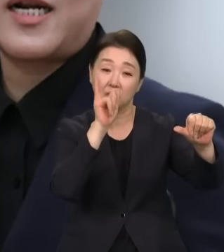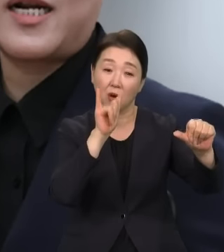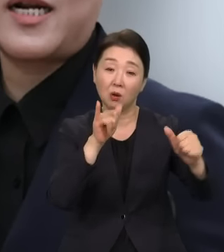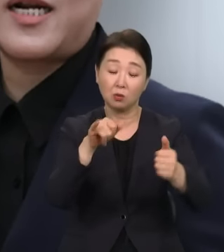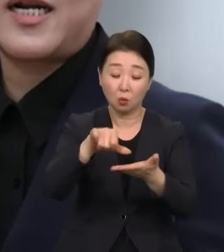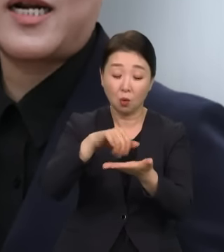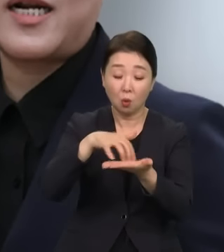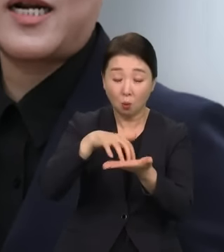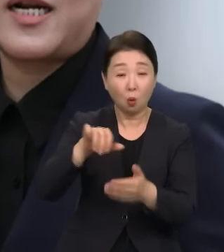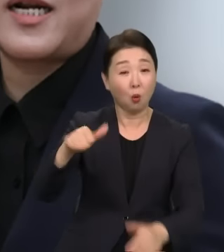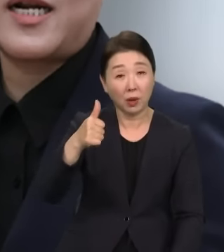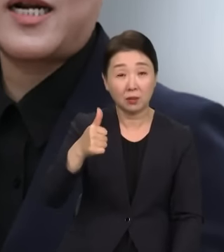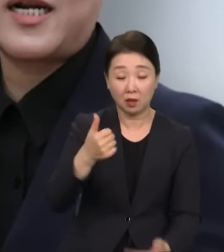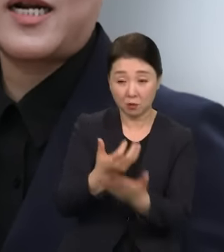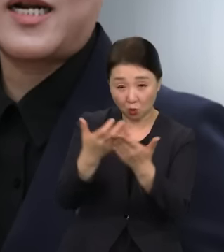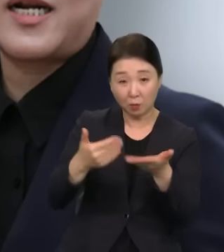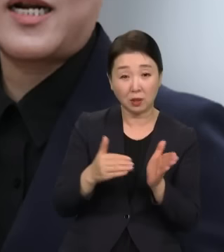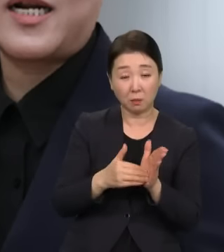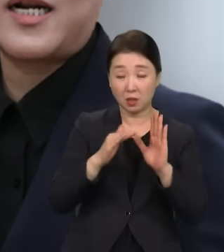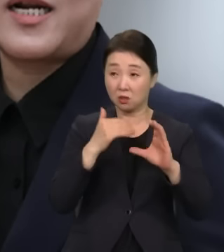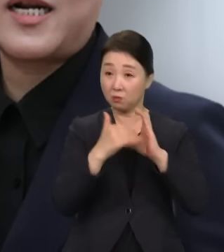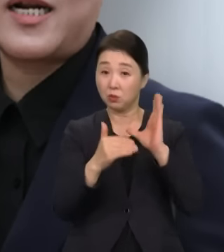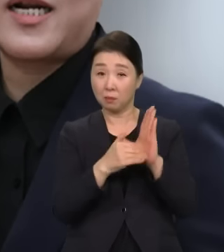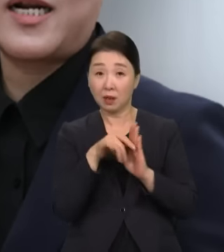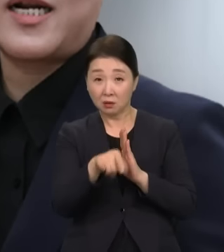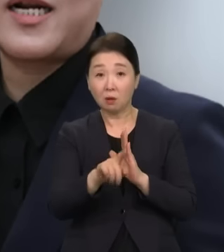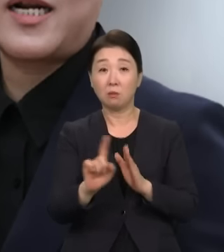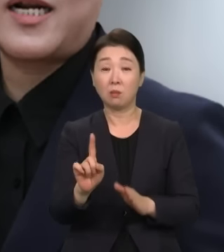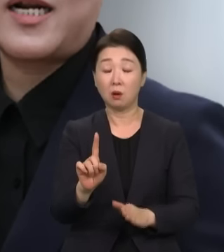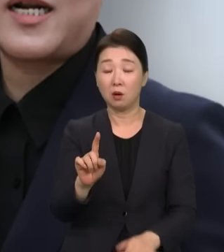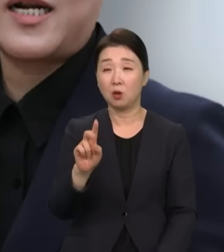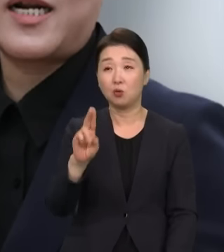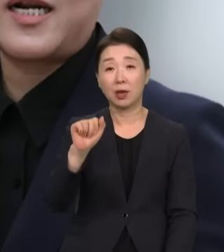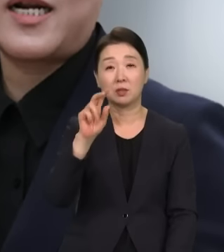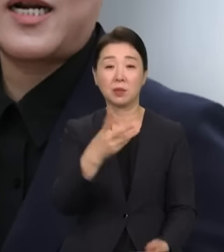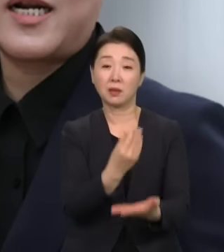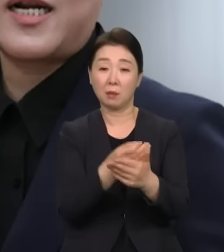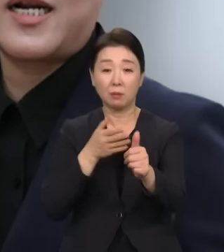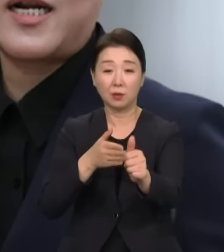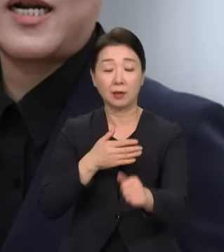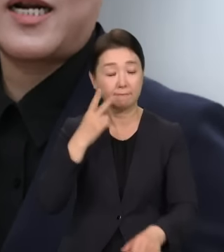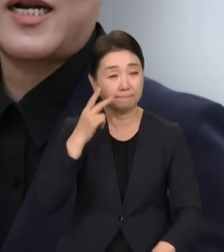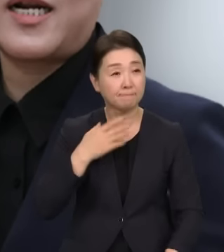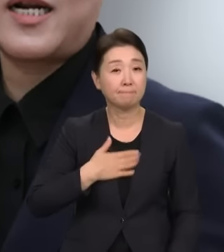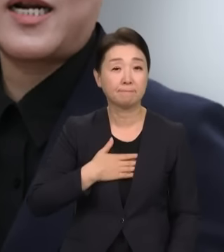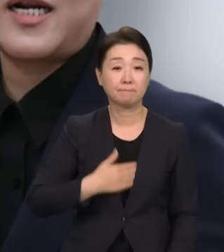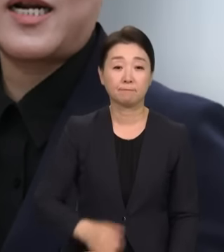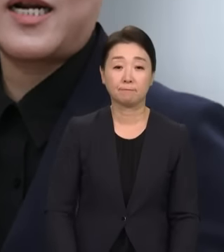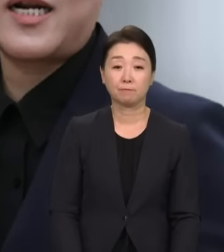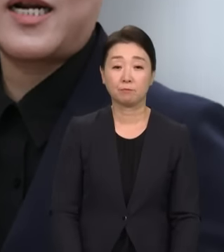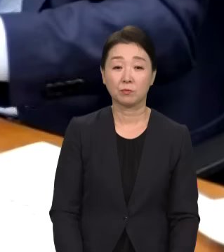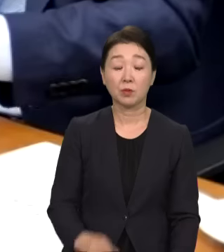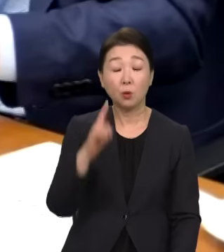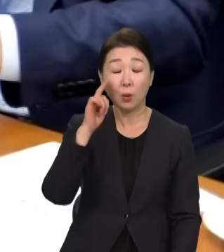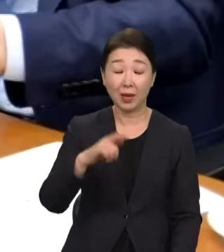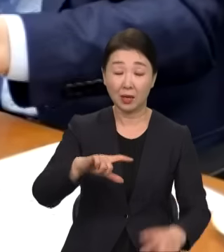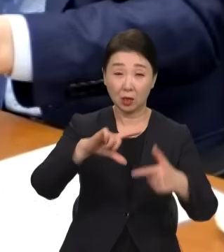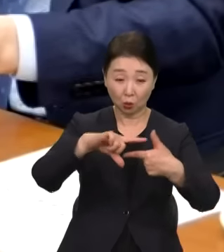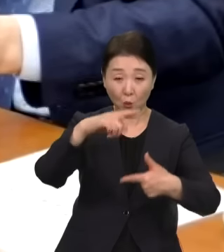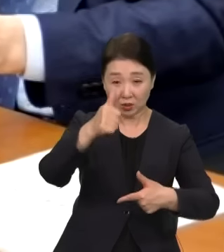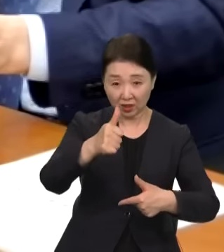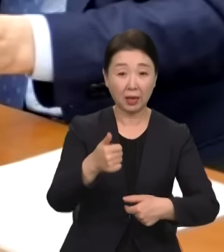왔죠. 그거하고 지금 방금 보낸 거 있죠. 이거를 USB에 좀 담아줘야 돼요. 알겠습니다. 내일 도지사 갖다 줘야 돼.